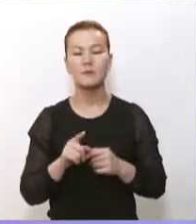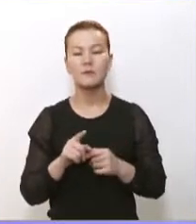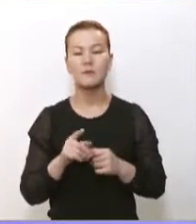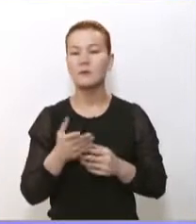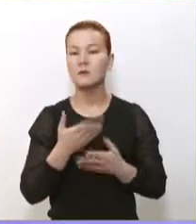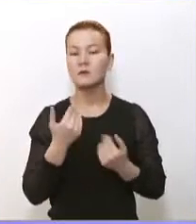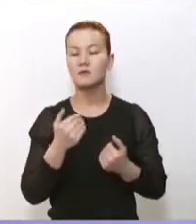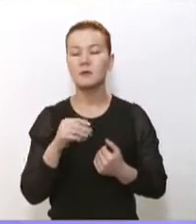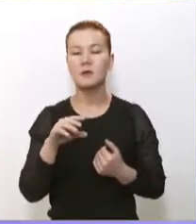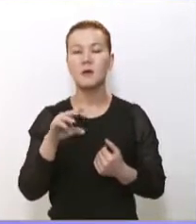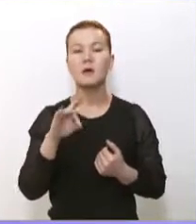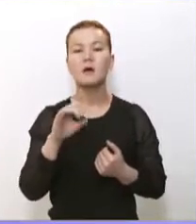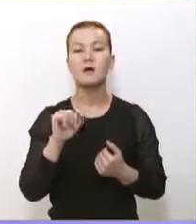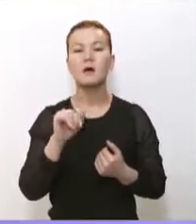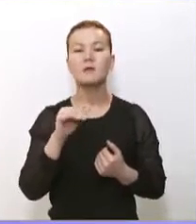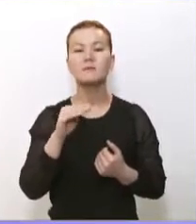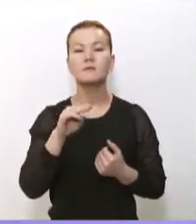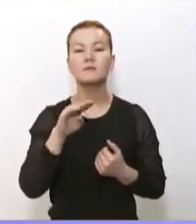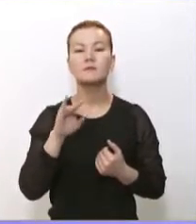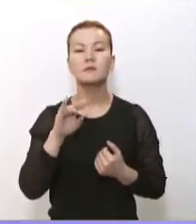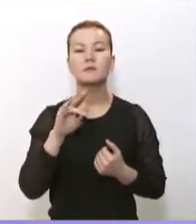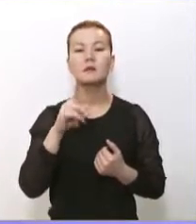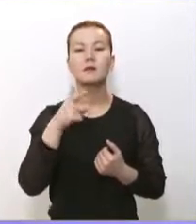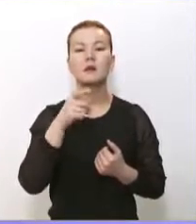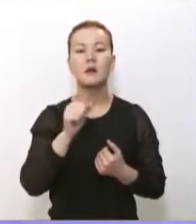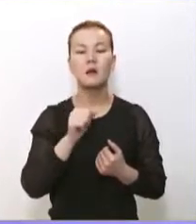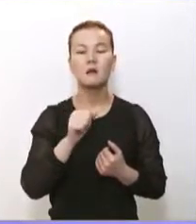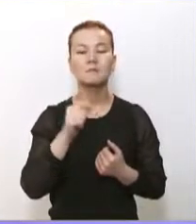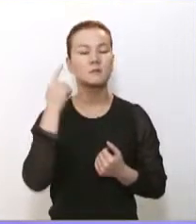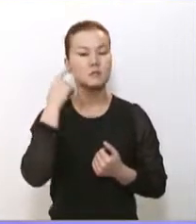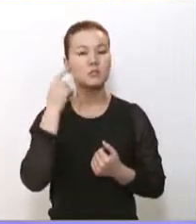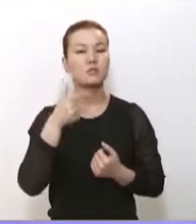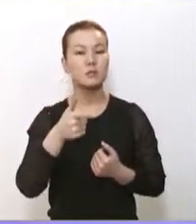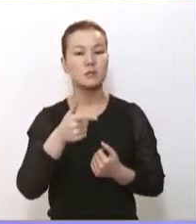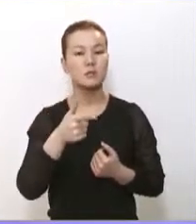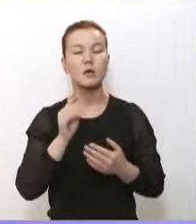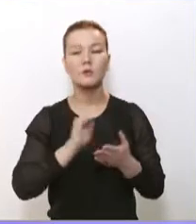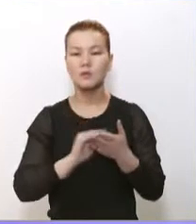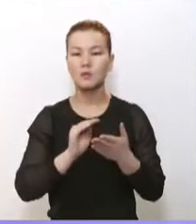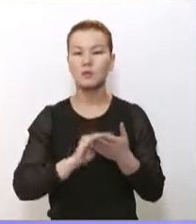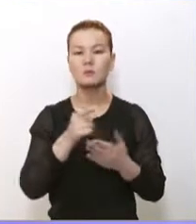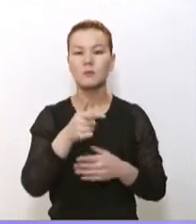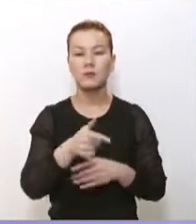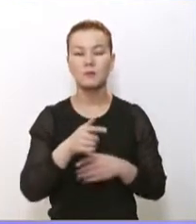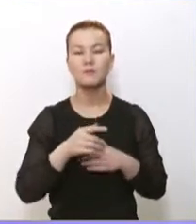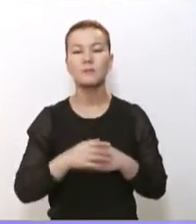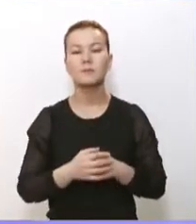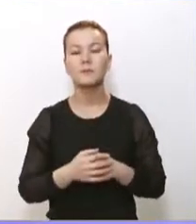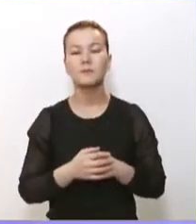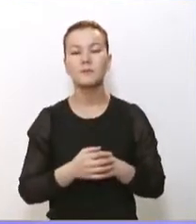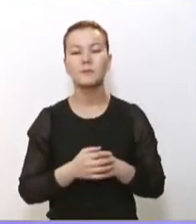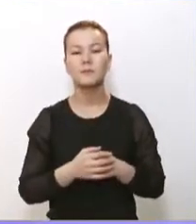Нет рафтинга. Слышится звук Г. Пишем букву Г.